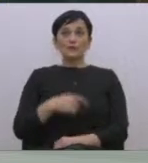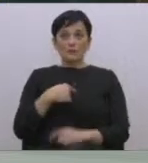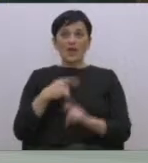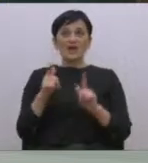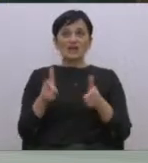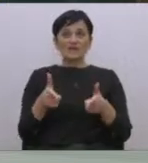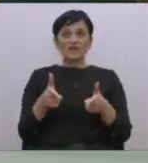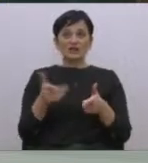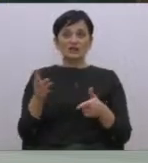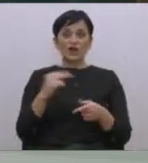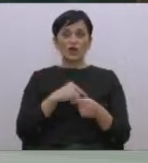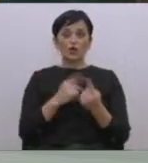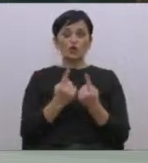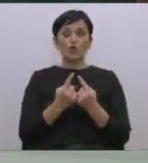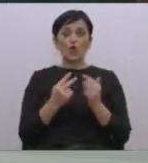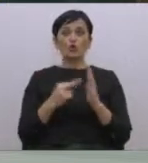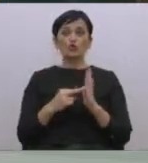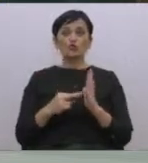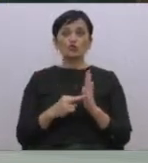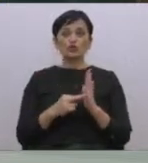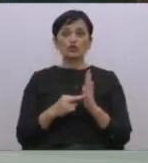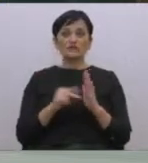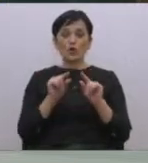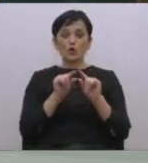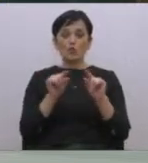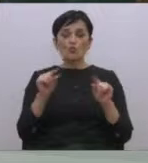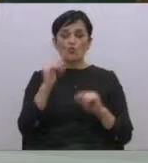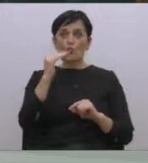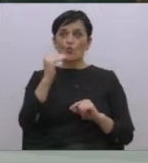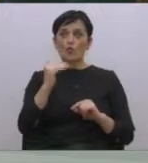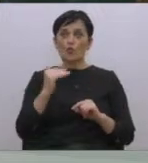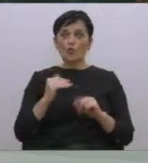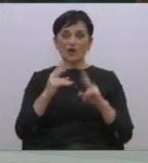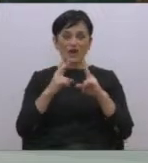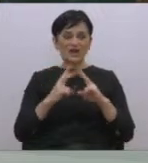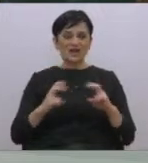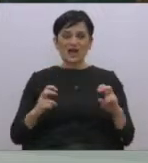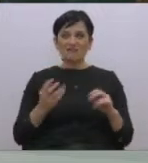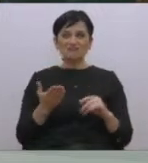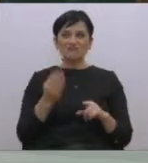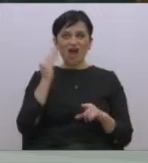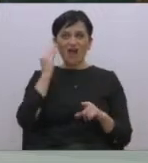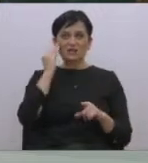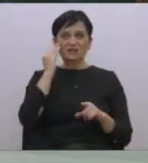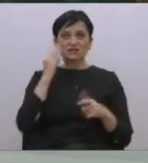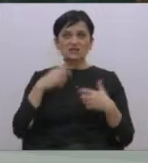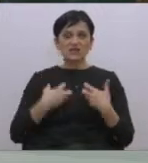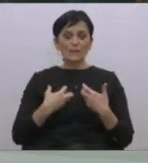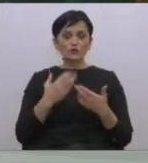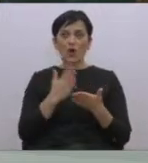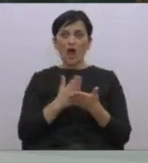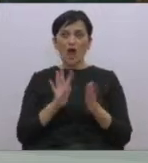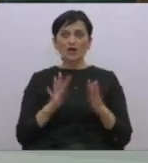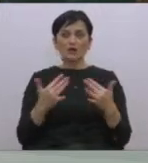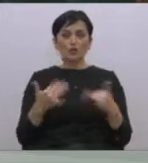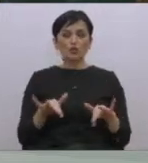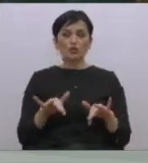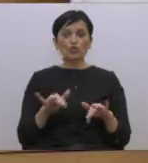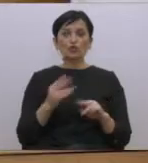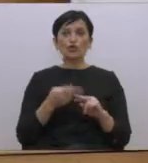Vătăxmebi colegeți, ce pasă băsirom principiul muhlabriu canchilă, samit abze aranairi azri samtucharot agara, cu simitam